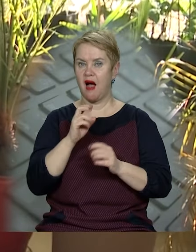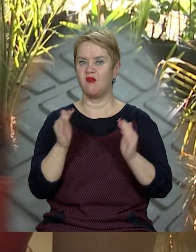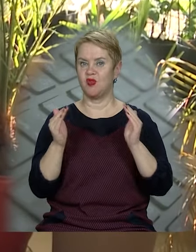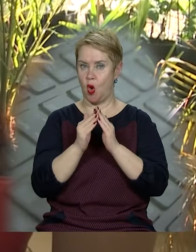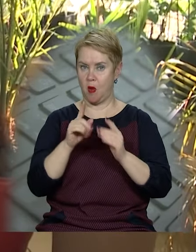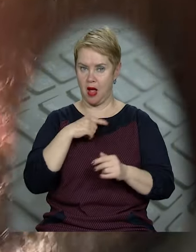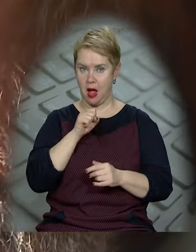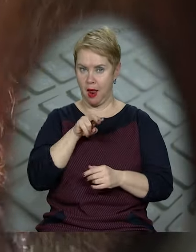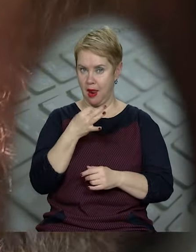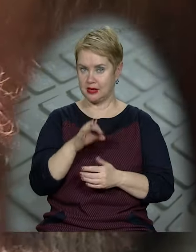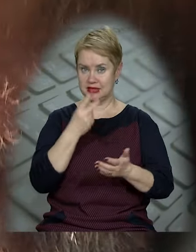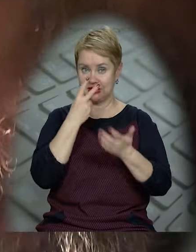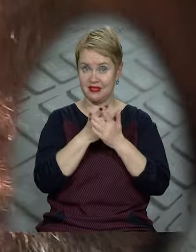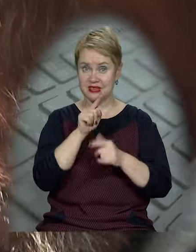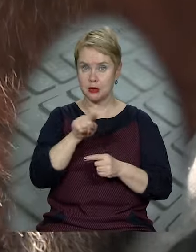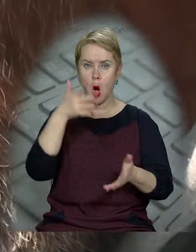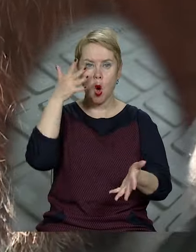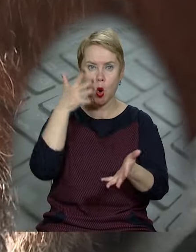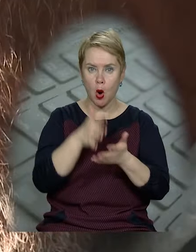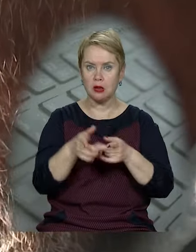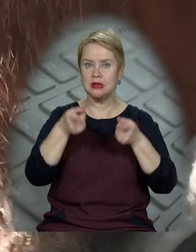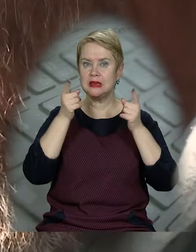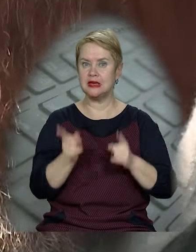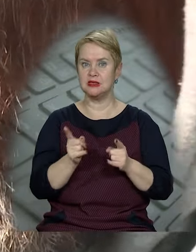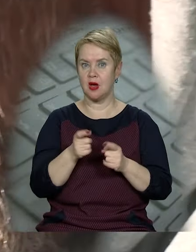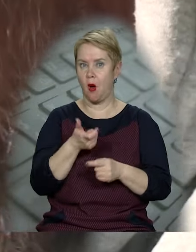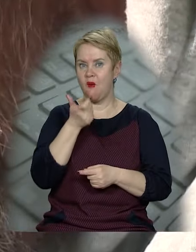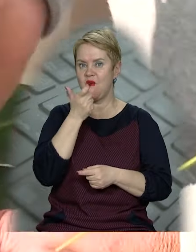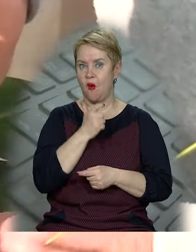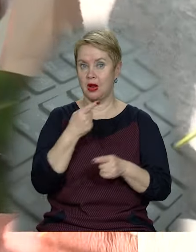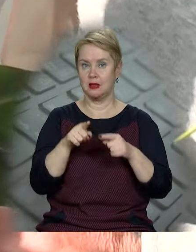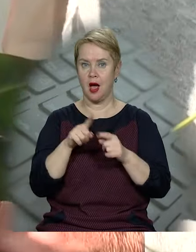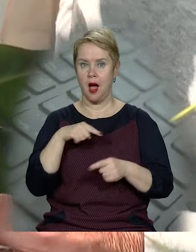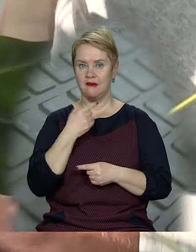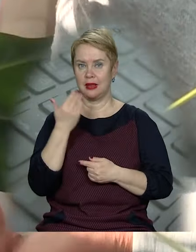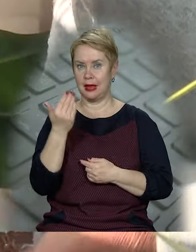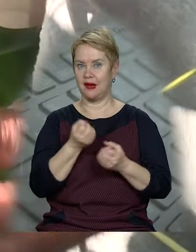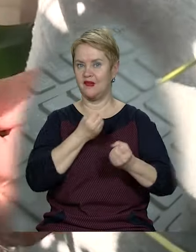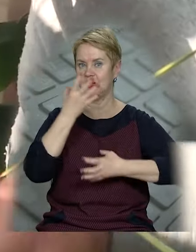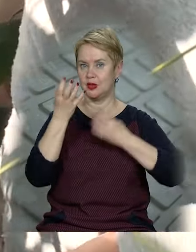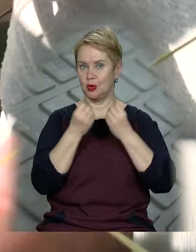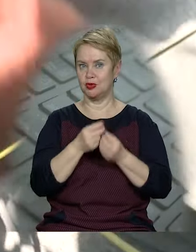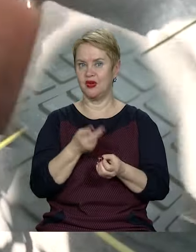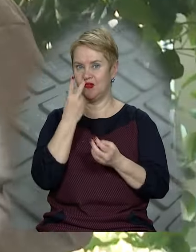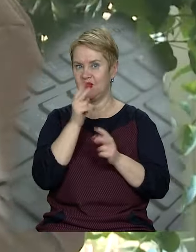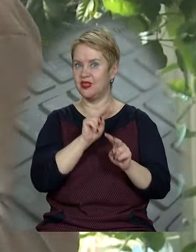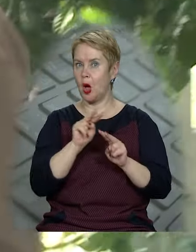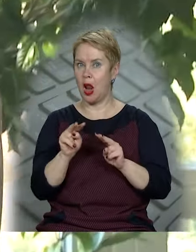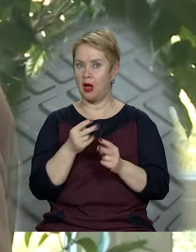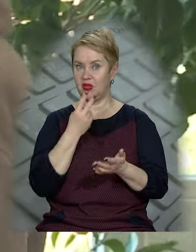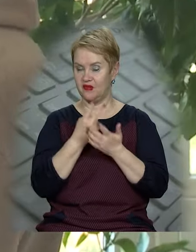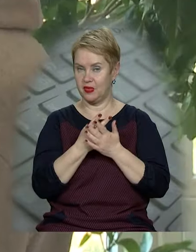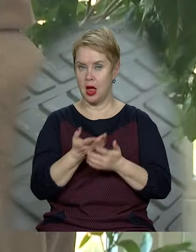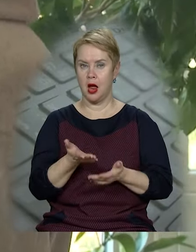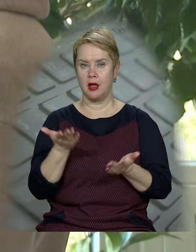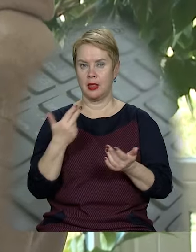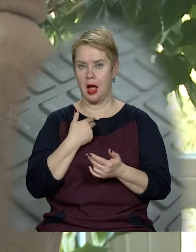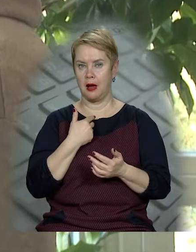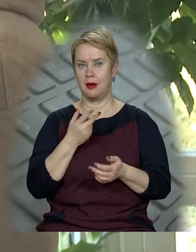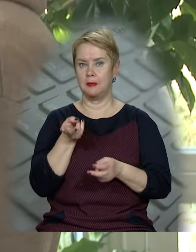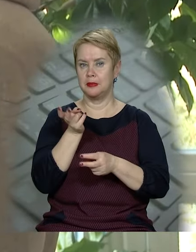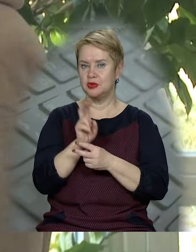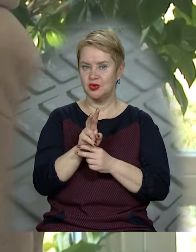каже Олексій. І дивлячись на них, розумієш, воно дійсно в комфорті. Про це говорить їхній квітучий та доглянутий вид. Ну, я підійшов, там, привіт,